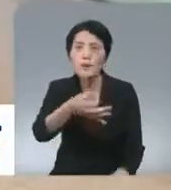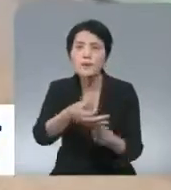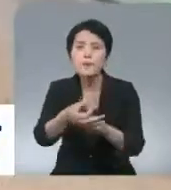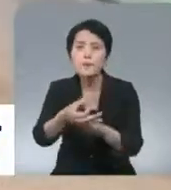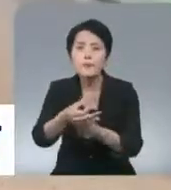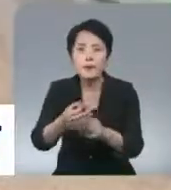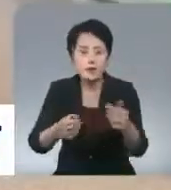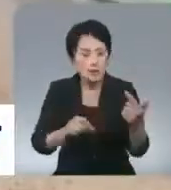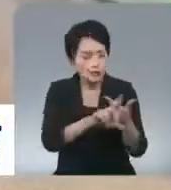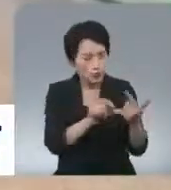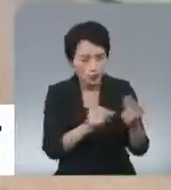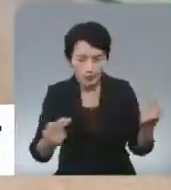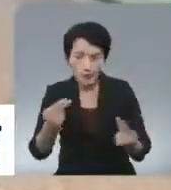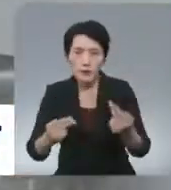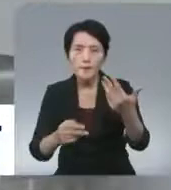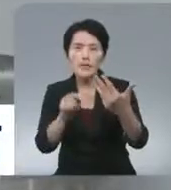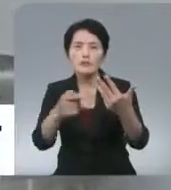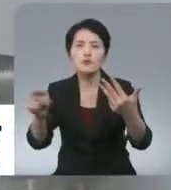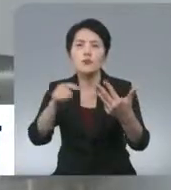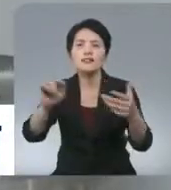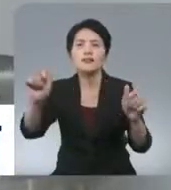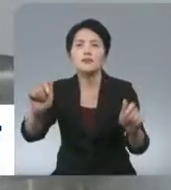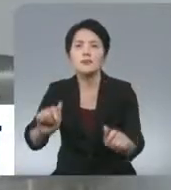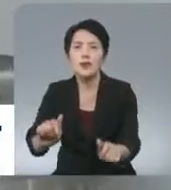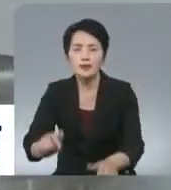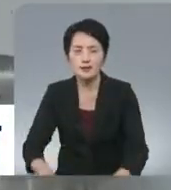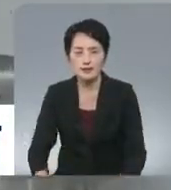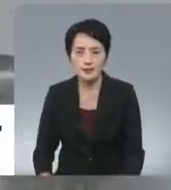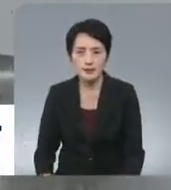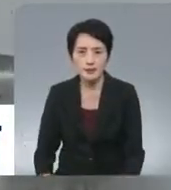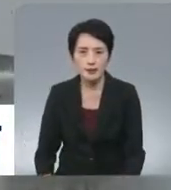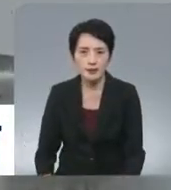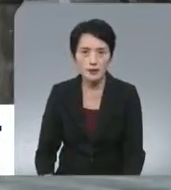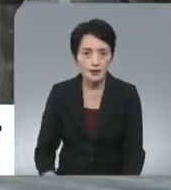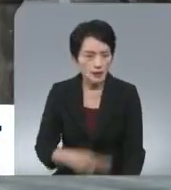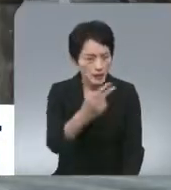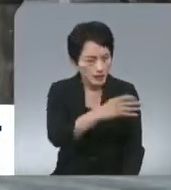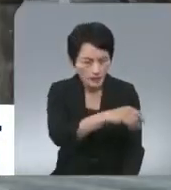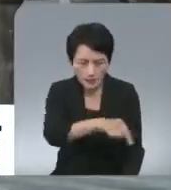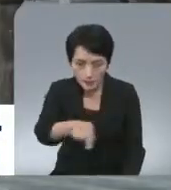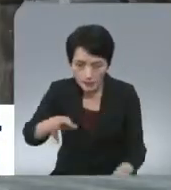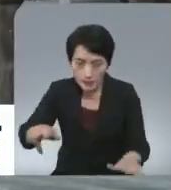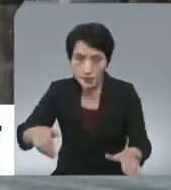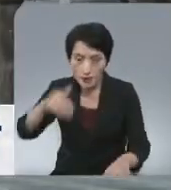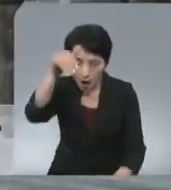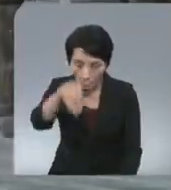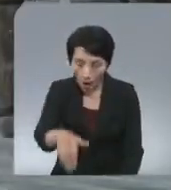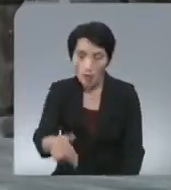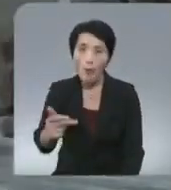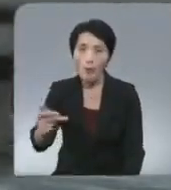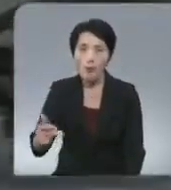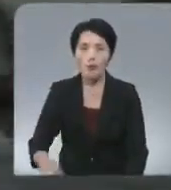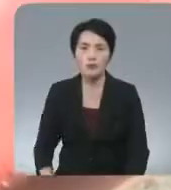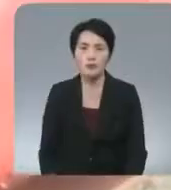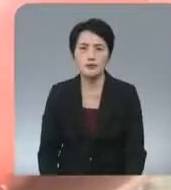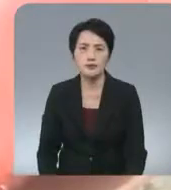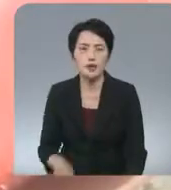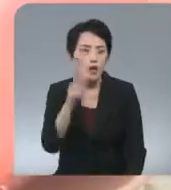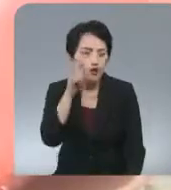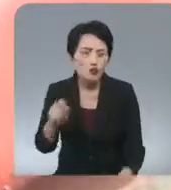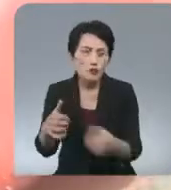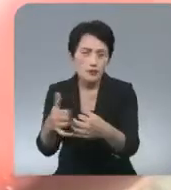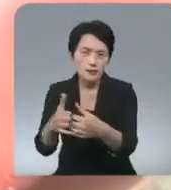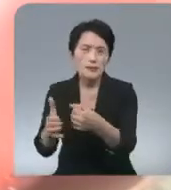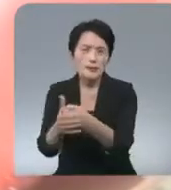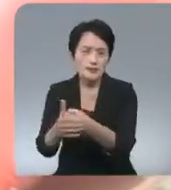であることから穀物の国際価格が下落していますただ先物価格が重心の輸入価格に反映される